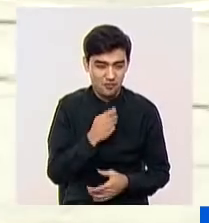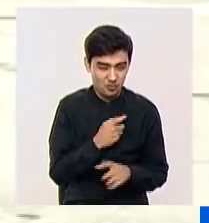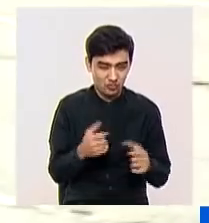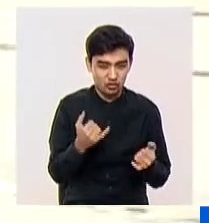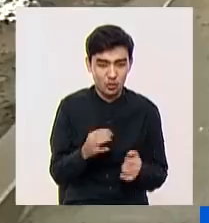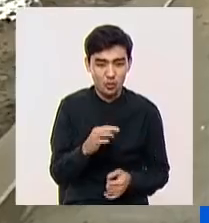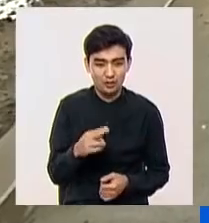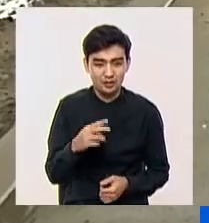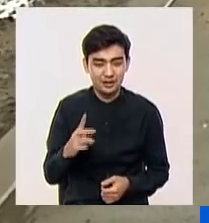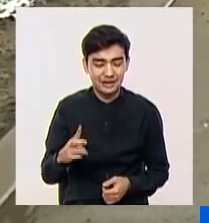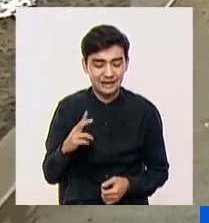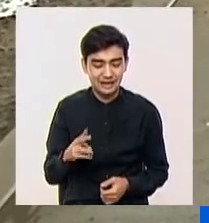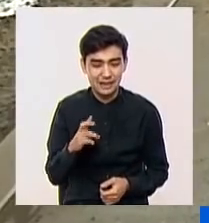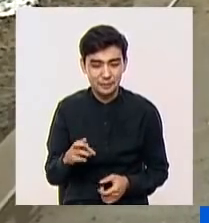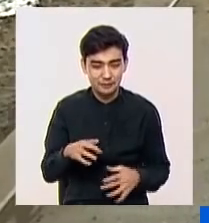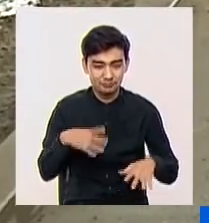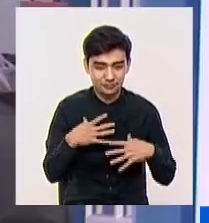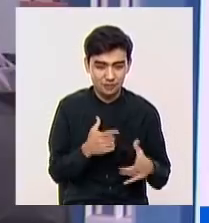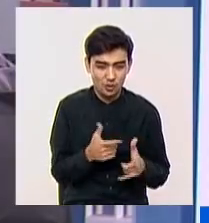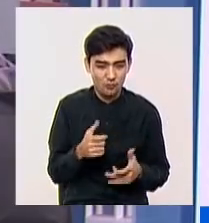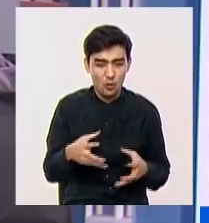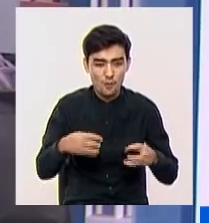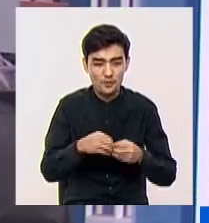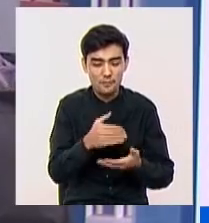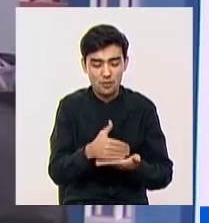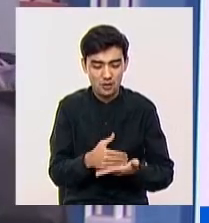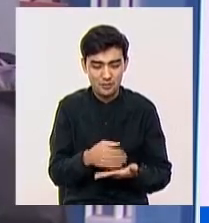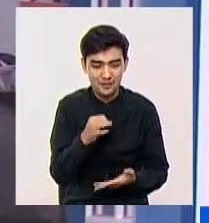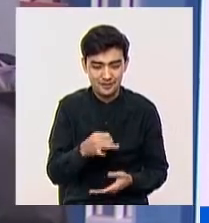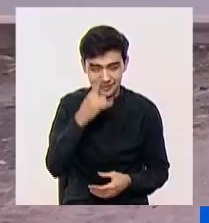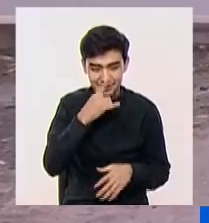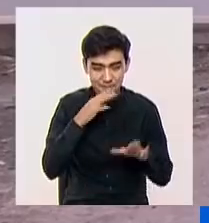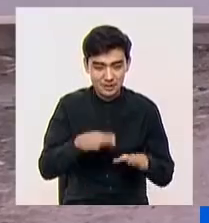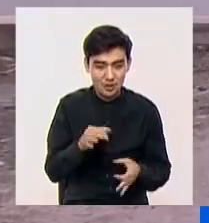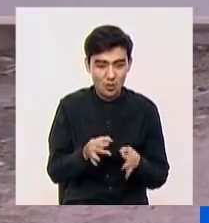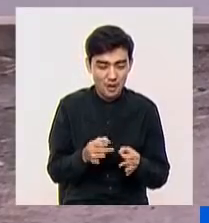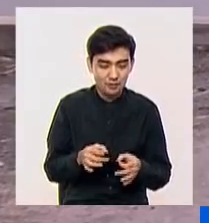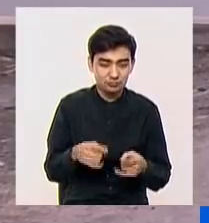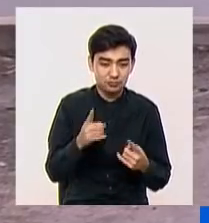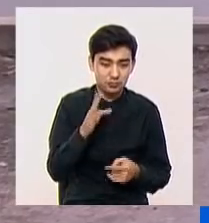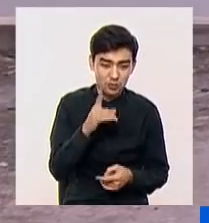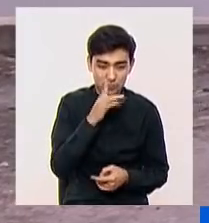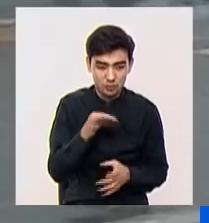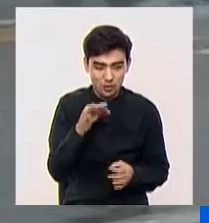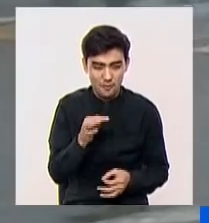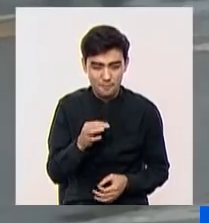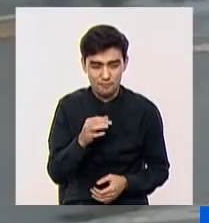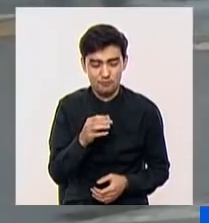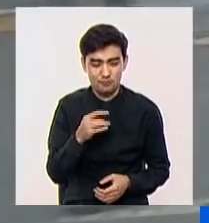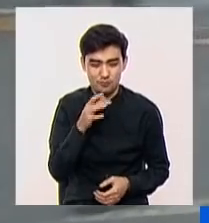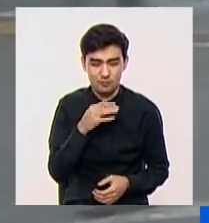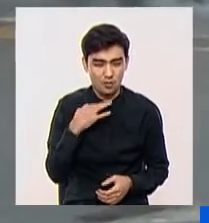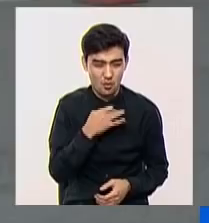dkb проходят подготовку по общем программам то что ситуация в казахстане стабилизируются это результат многолетней работы и